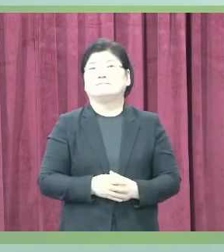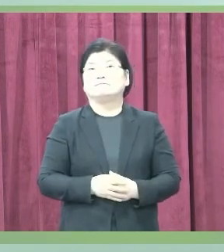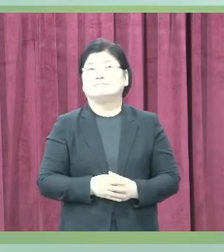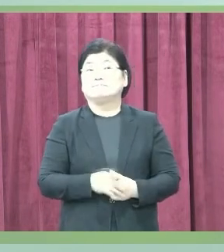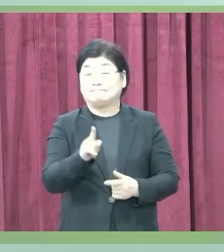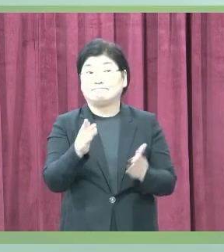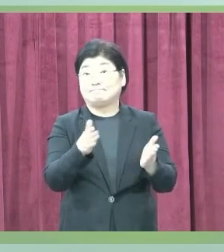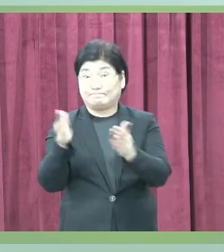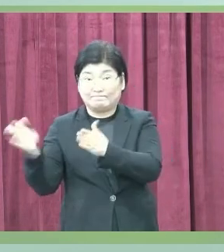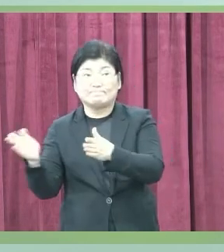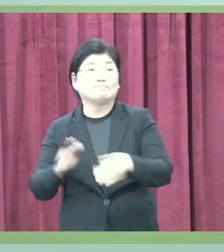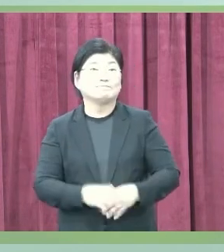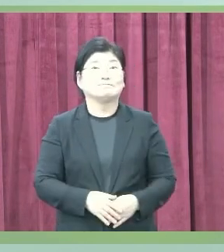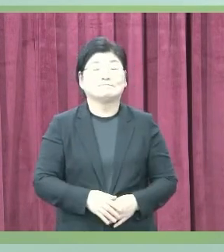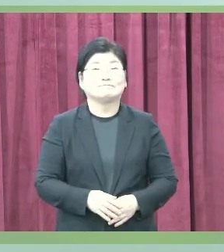생략하도록 하겠습니다.